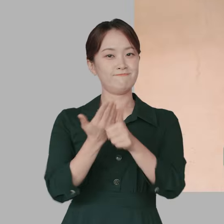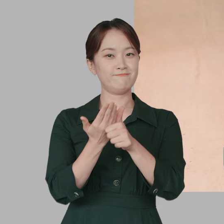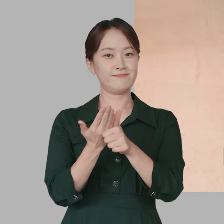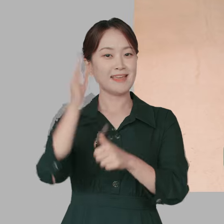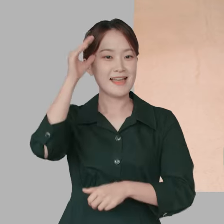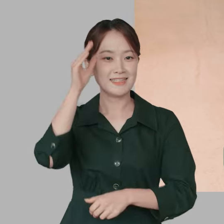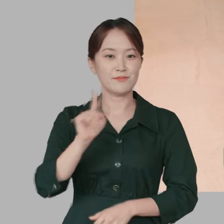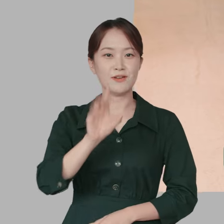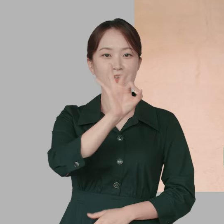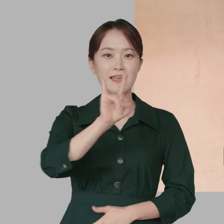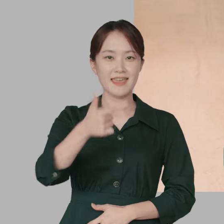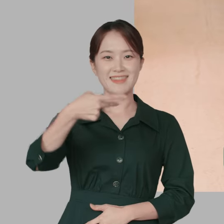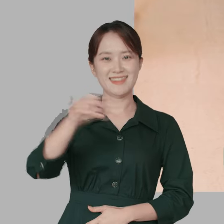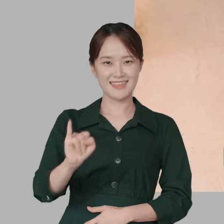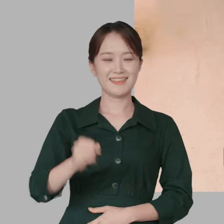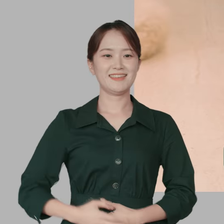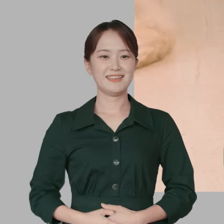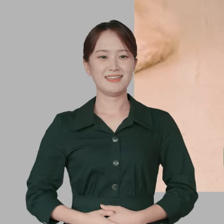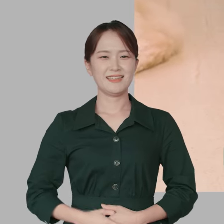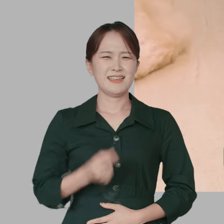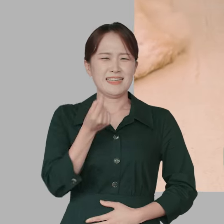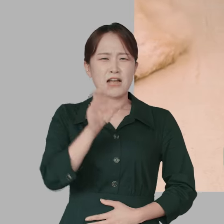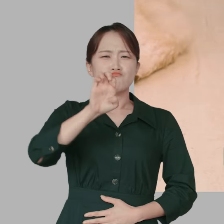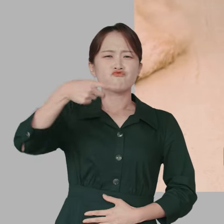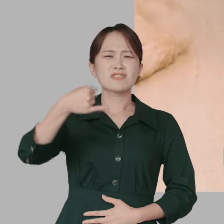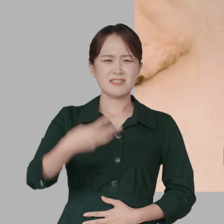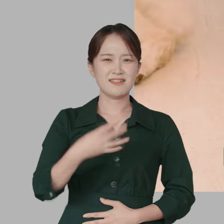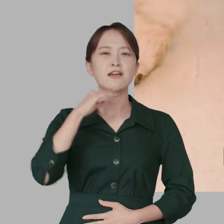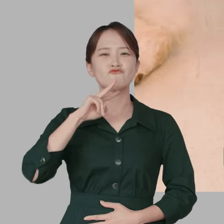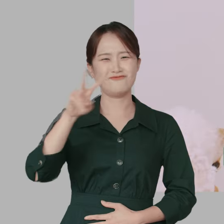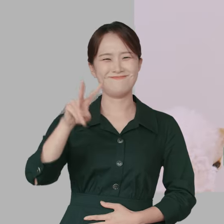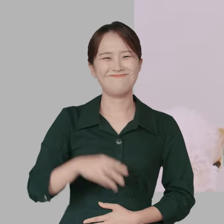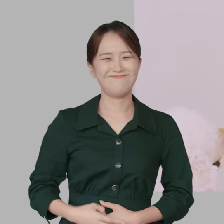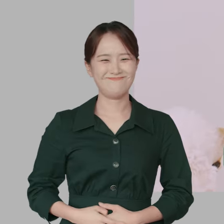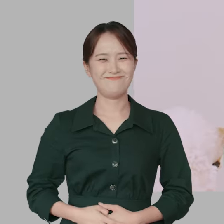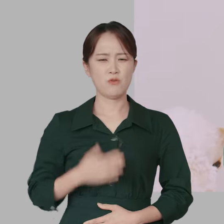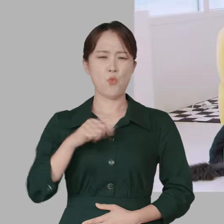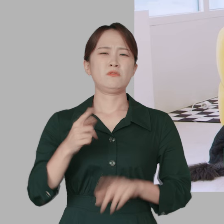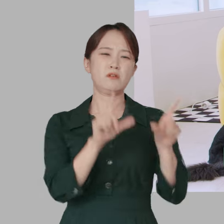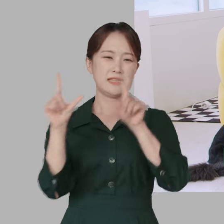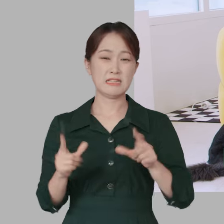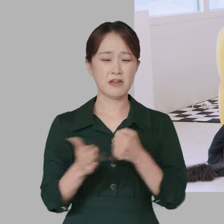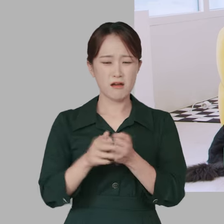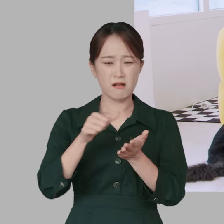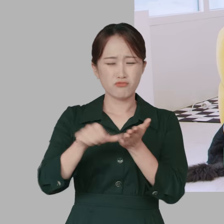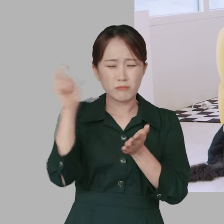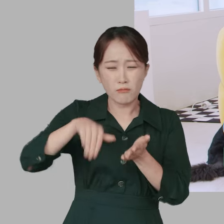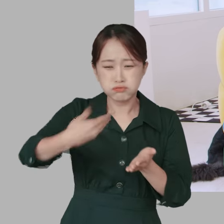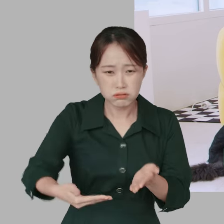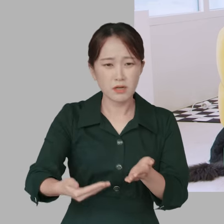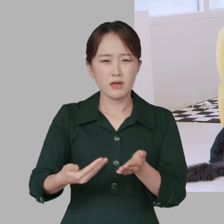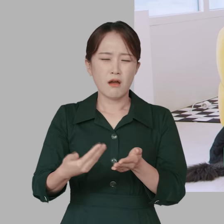이름은 앤디라고 하고 미니어처 푸드리고 두 살이에요 혼자 사니까 주수려고 하다가